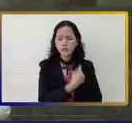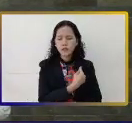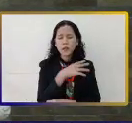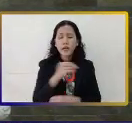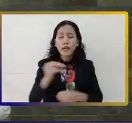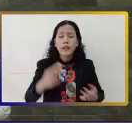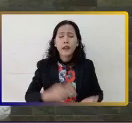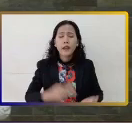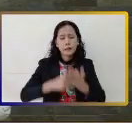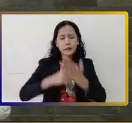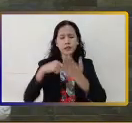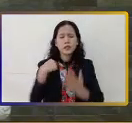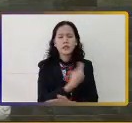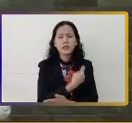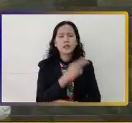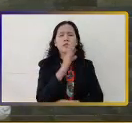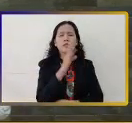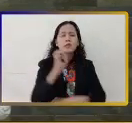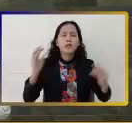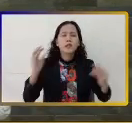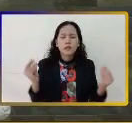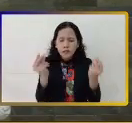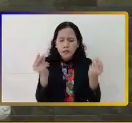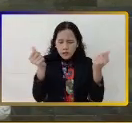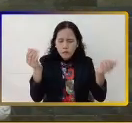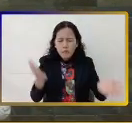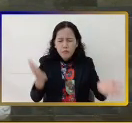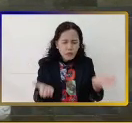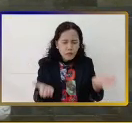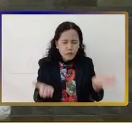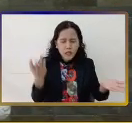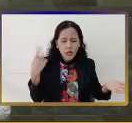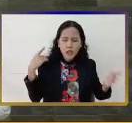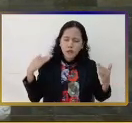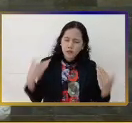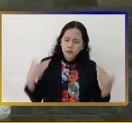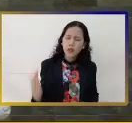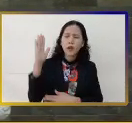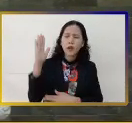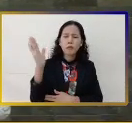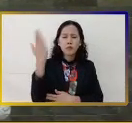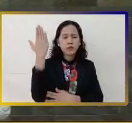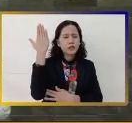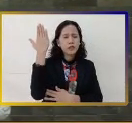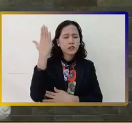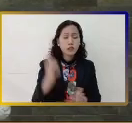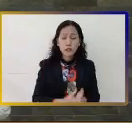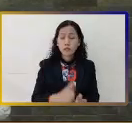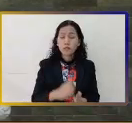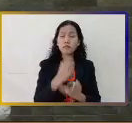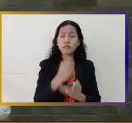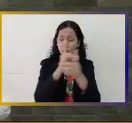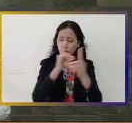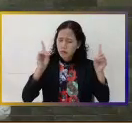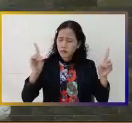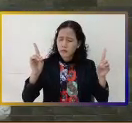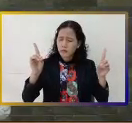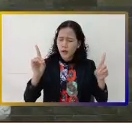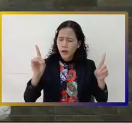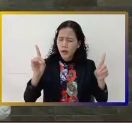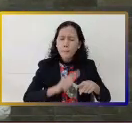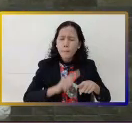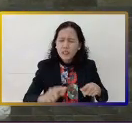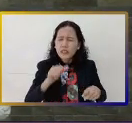makarecover. Maybe we have some people here this morning who are delivered but not yet